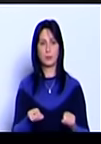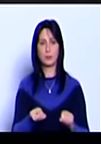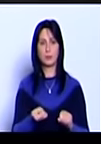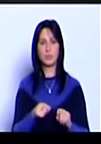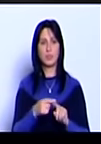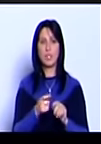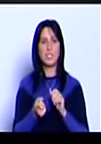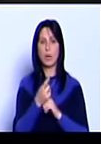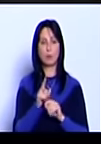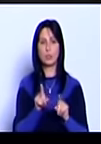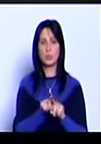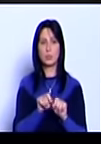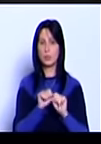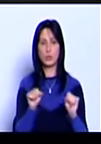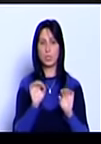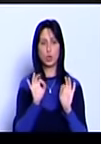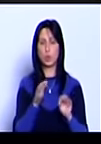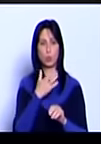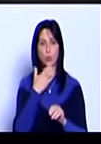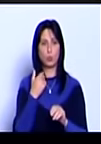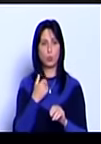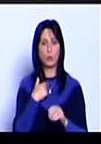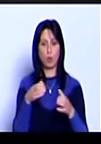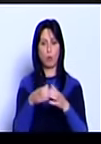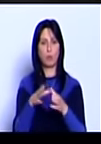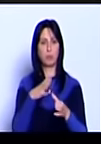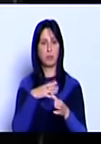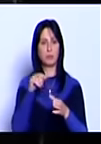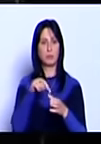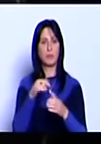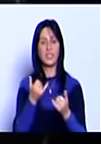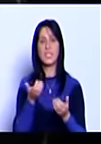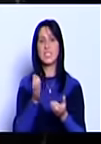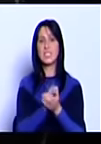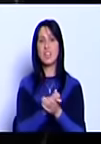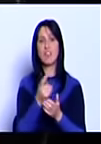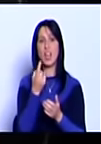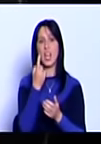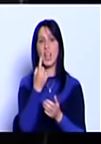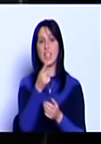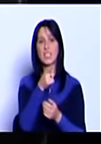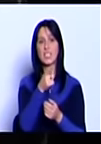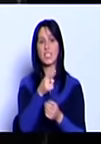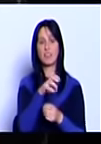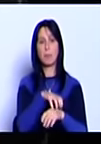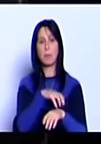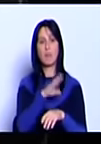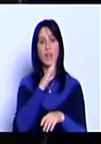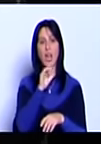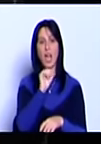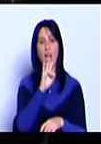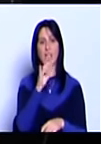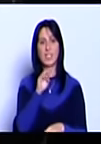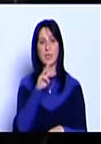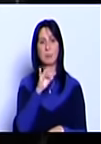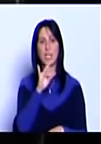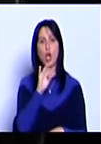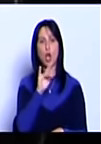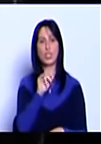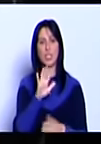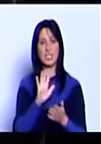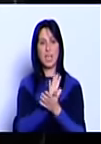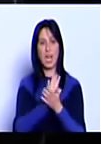ამის წარმოჩენა ეს არ არის სწორი და ეს არ არის ამოცანა. არა, იმიტომ რომ აი სწორედ დღეს გავეცანით კიდევ ერთი თქვენი თანაპარტიელის ქალბატონი ანი მიროტაძის ინტერვიუს